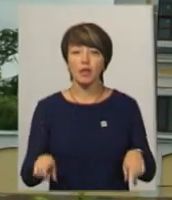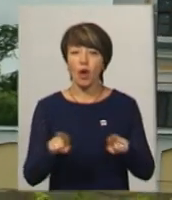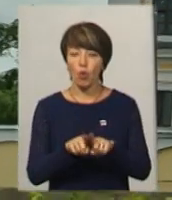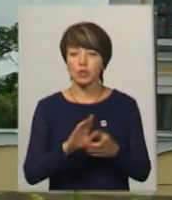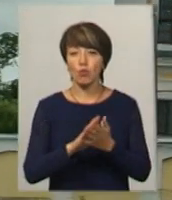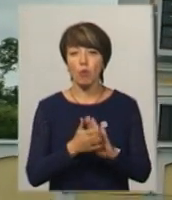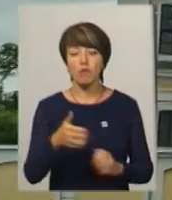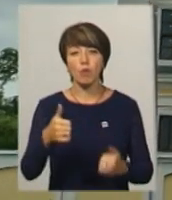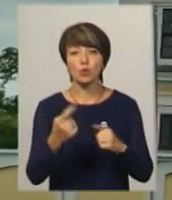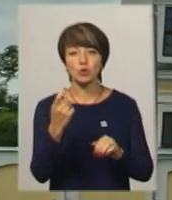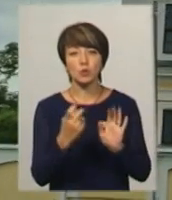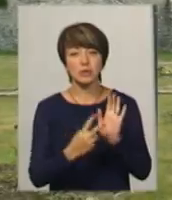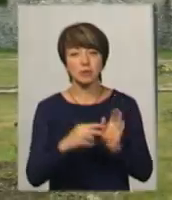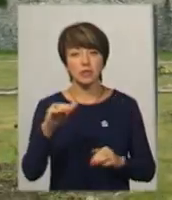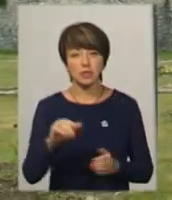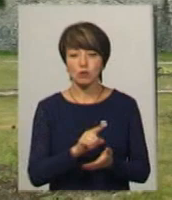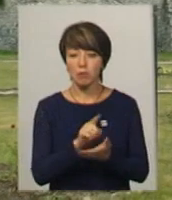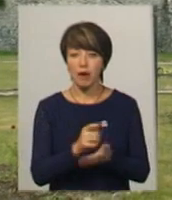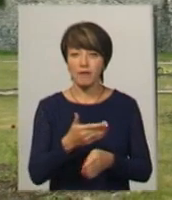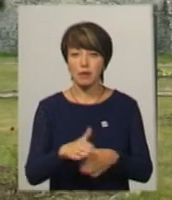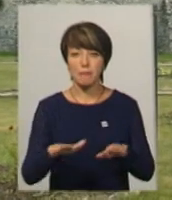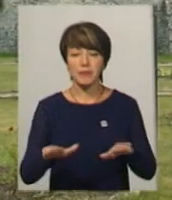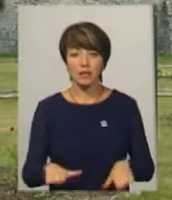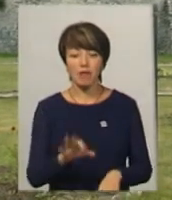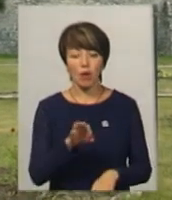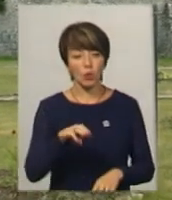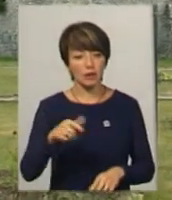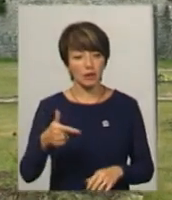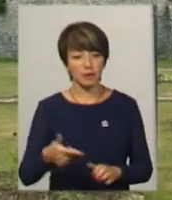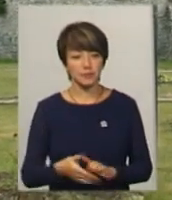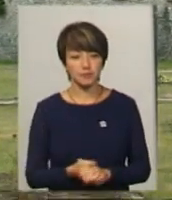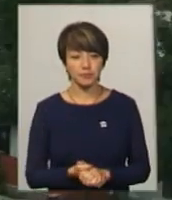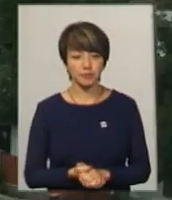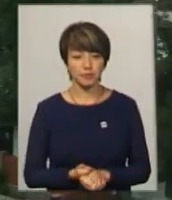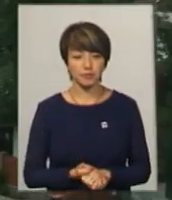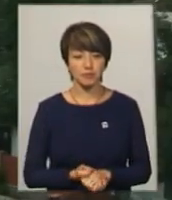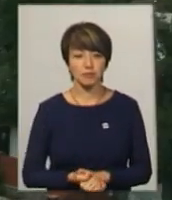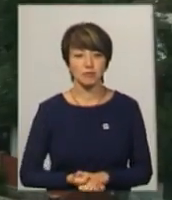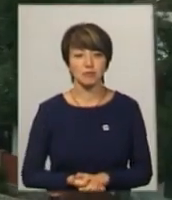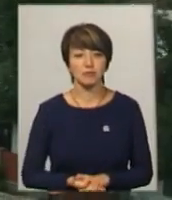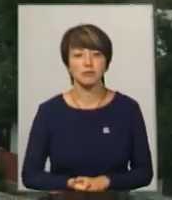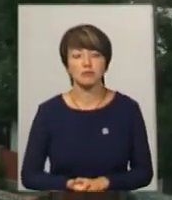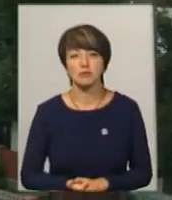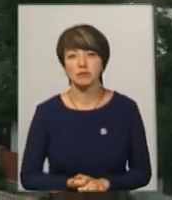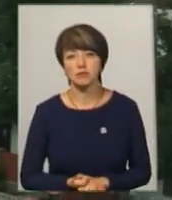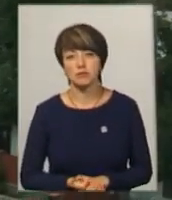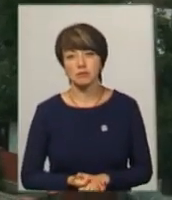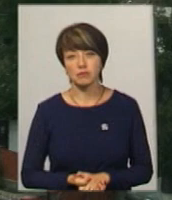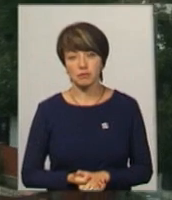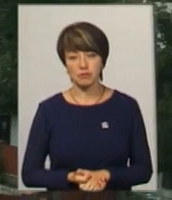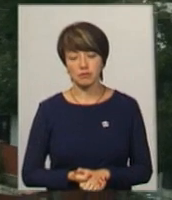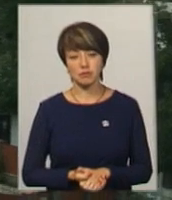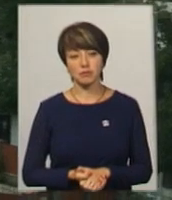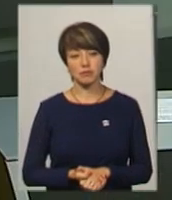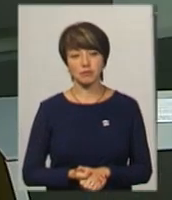умовою конкурсу 107 тисяч має виділити місцева ОТГ, додає Тетяна. Михайло Жила, Володимир Заянчуковський. Новини на Суспільному. Хмельниччина.